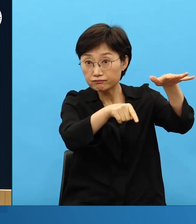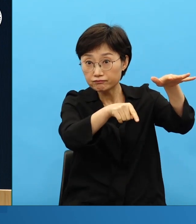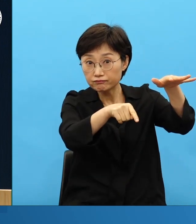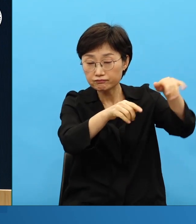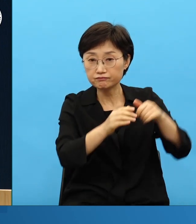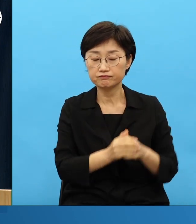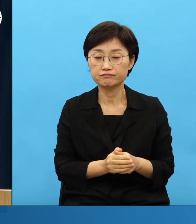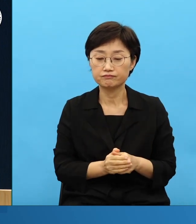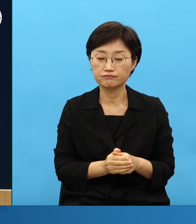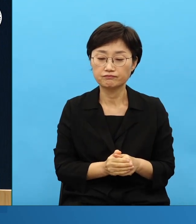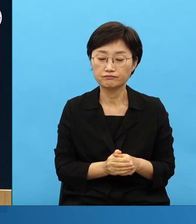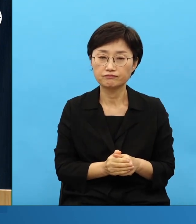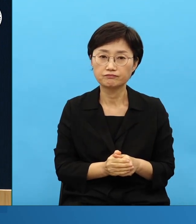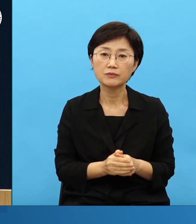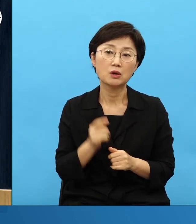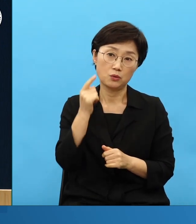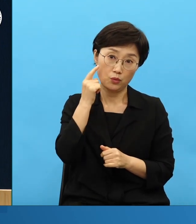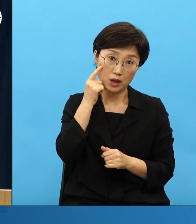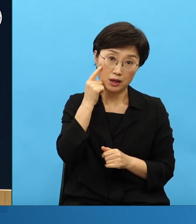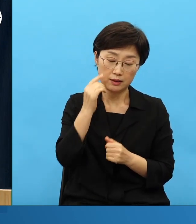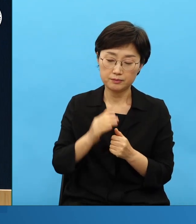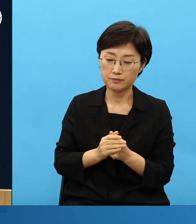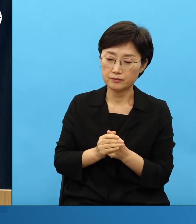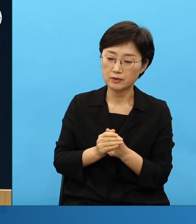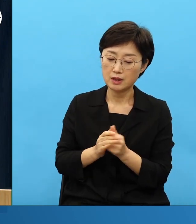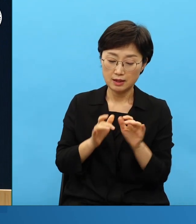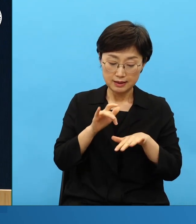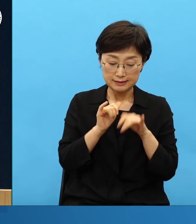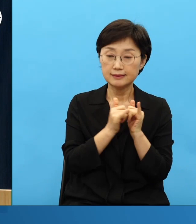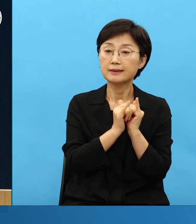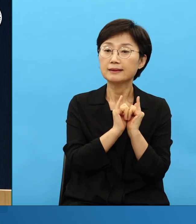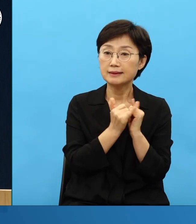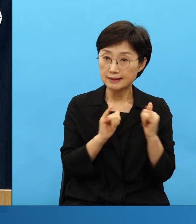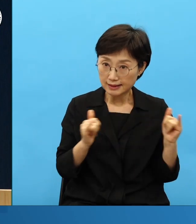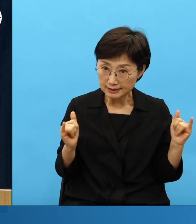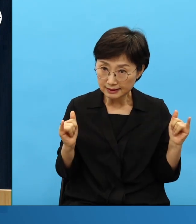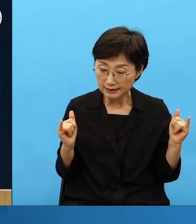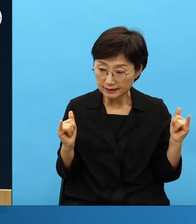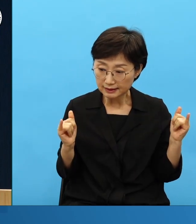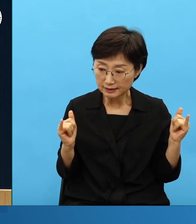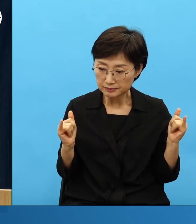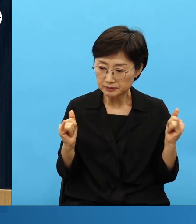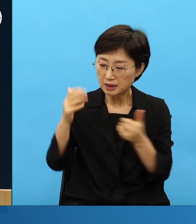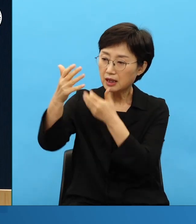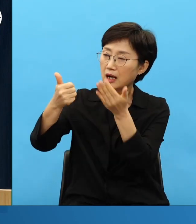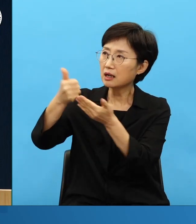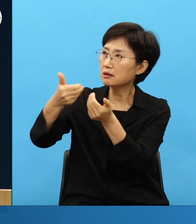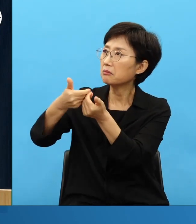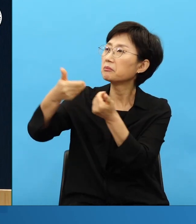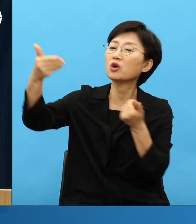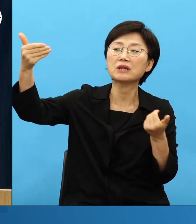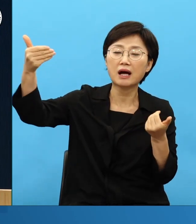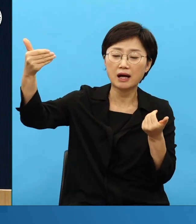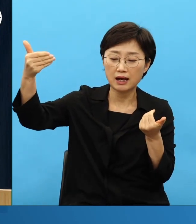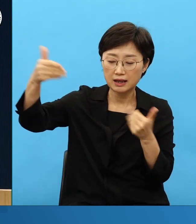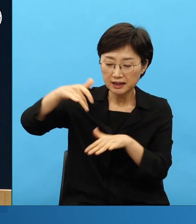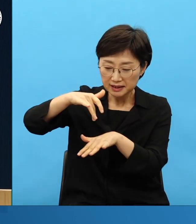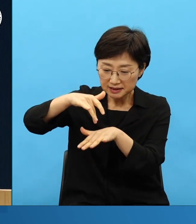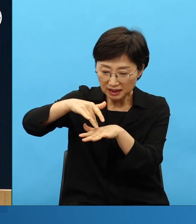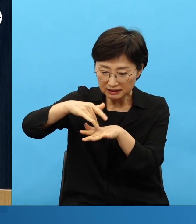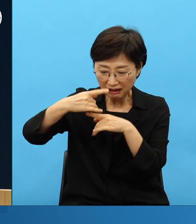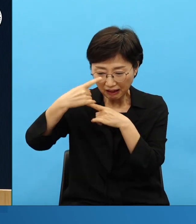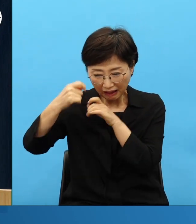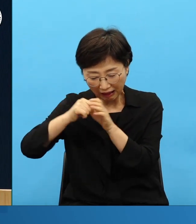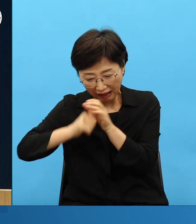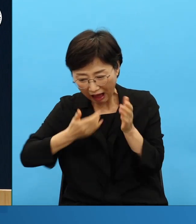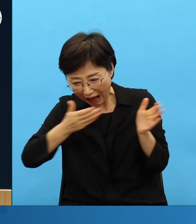사단을 섬기는 자녀가 돼버린 거예요. 그래서 이 잡힌 겁니다. 그래서 그걸 빨리 건져내려고 하나님은 준비를 하신 겁니다. People were